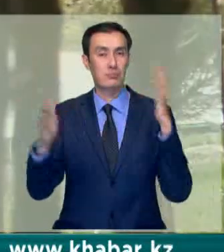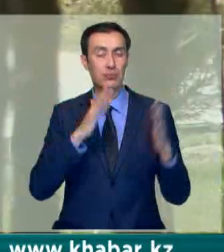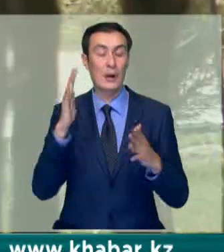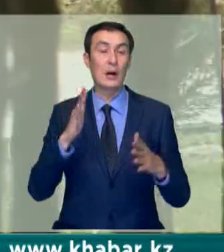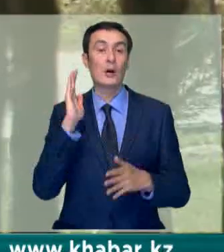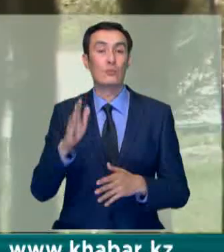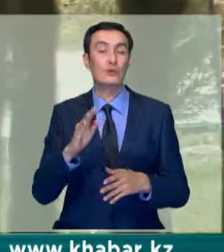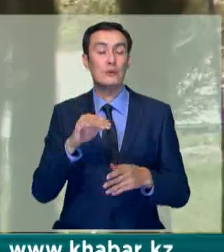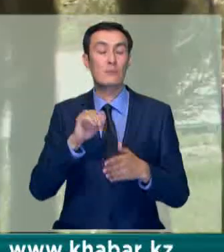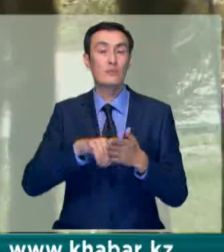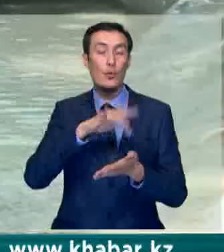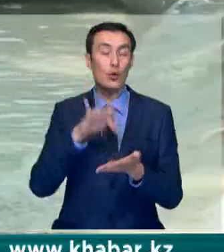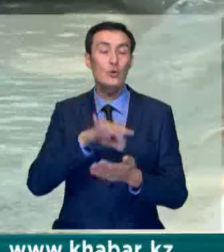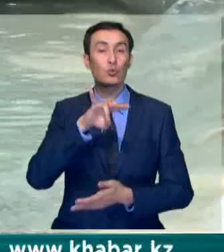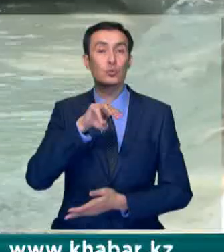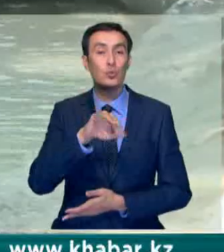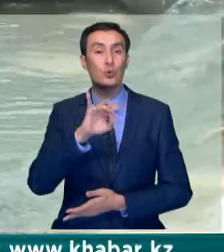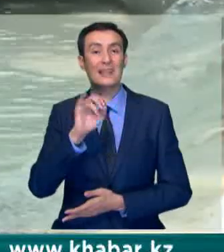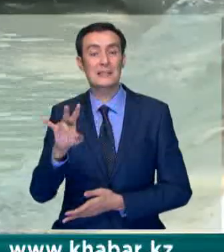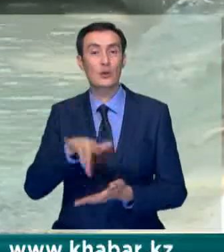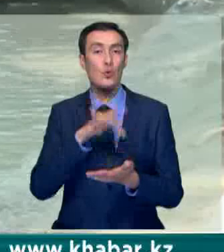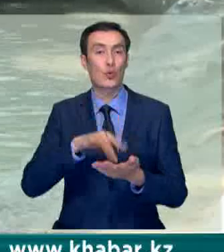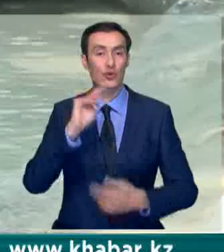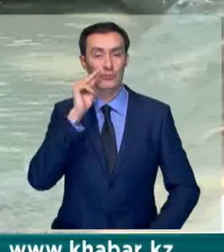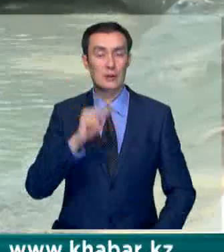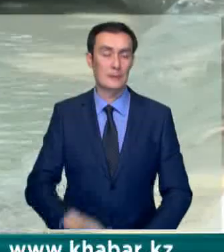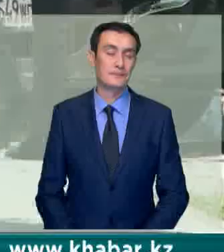Непогода затронет, в частности, Туркестан и Шымкент.